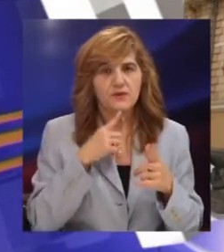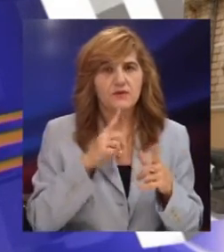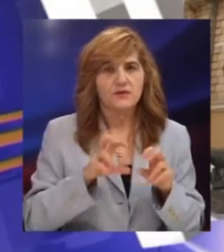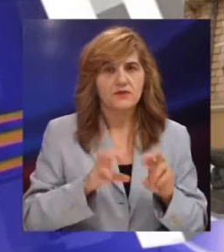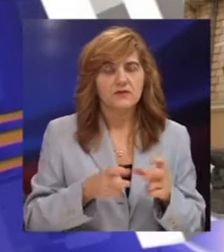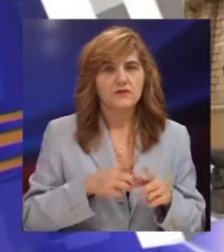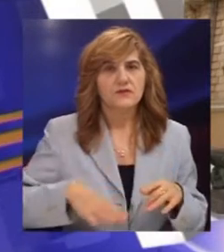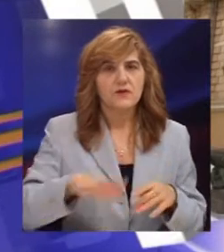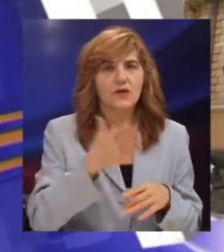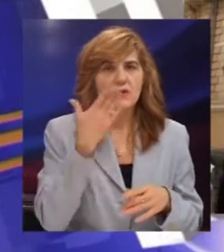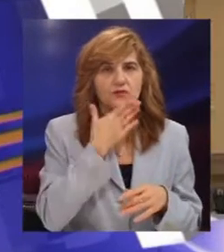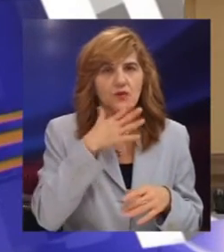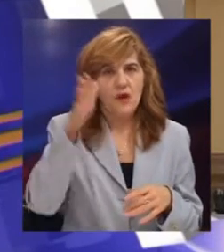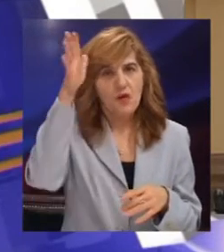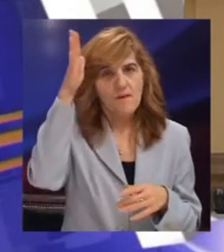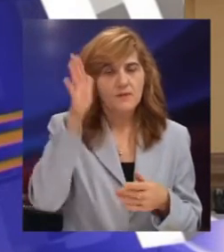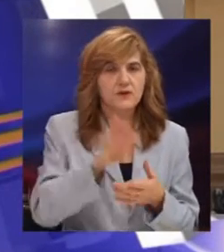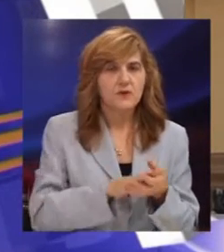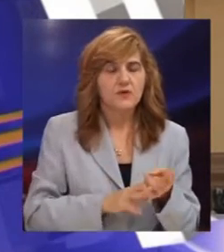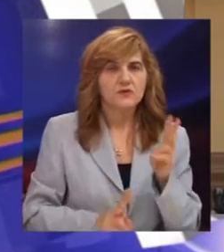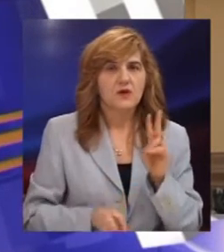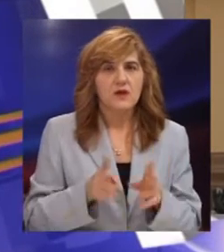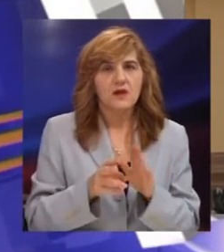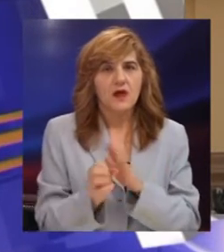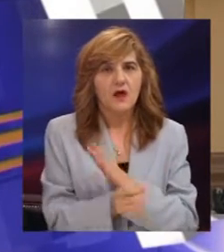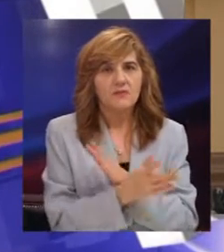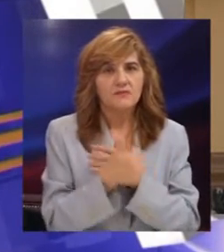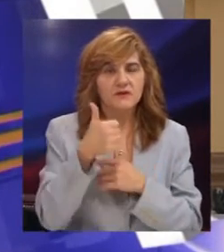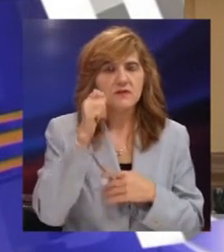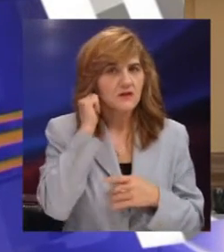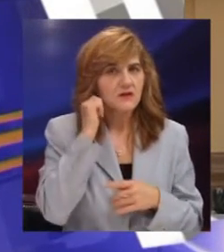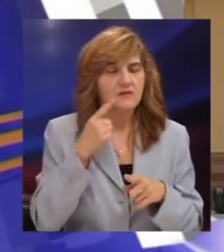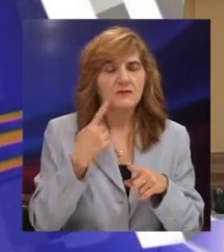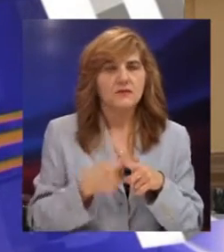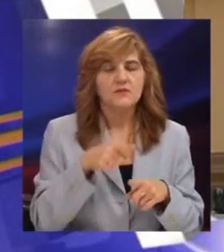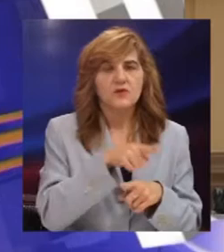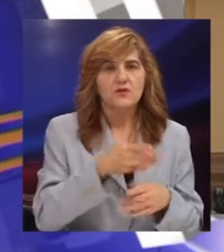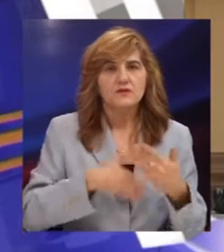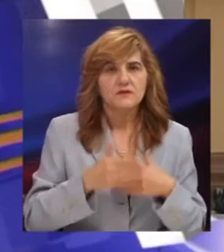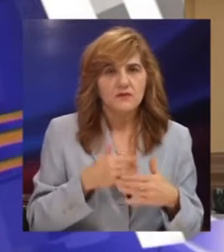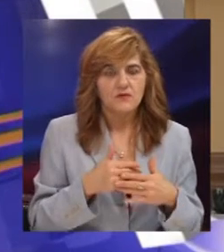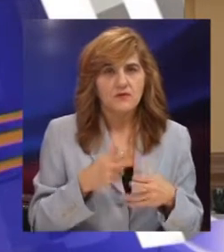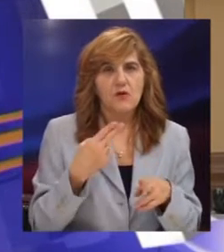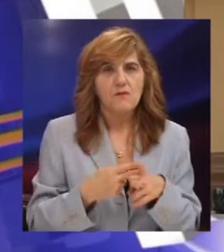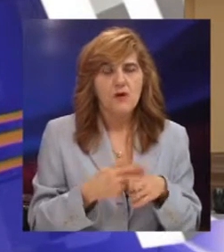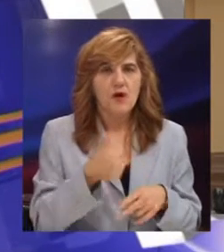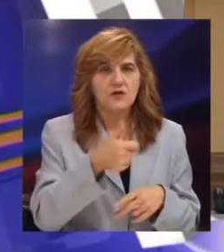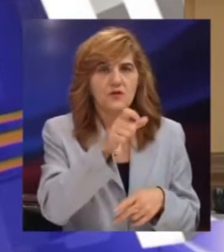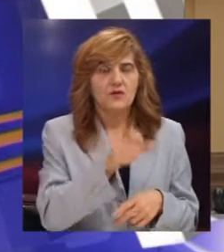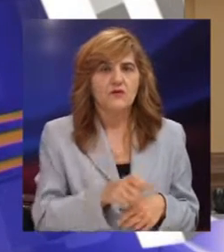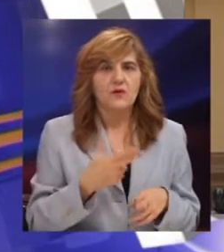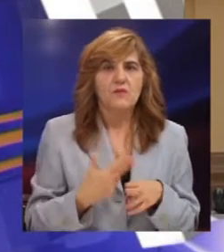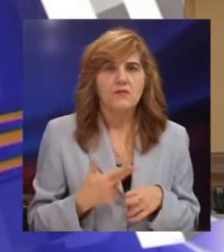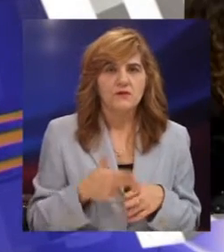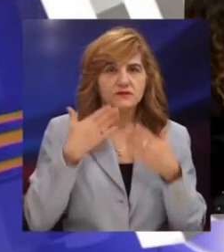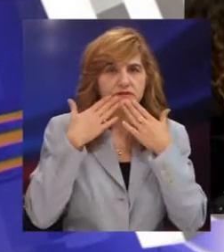su deo učenice 5. razreda pokrenule peticiju kako bi iz odeljenja izbacili devojčicu Galu Savić, koja boluje od retke i